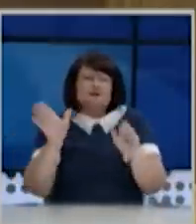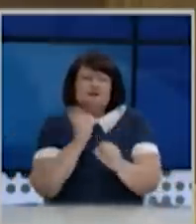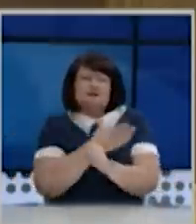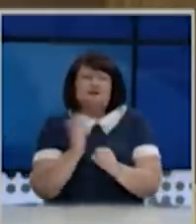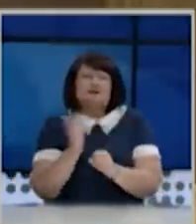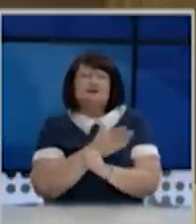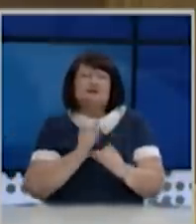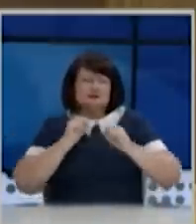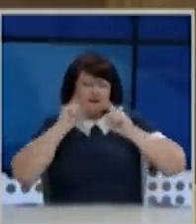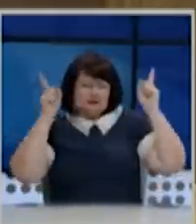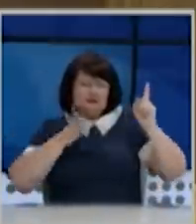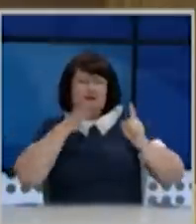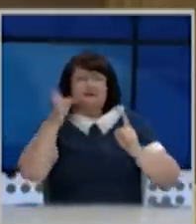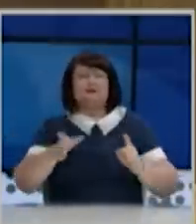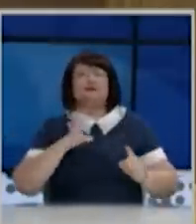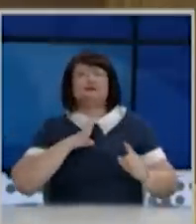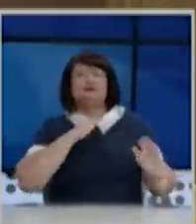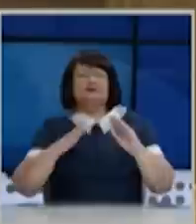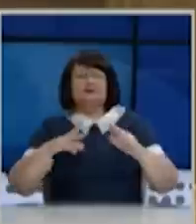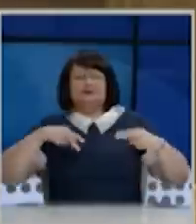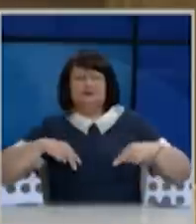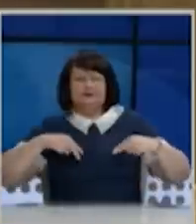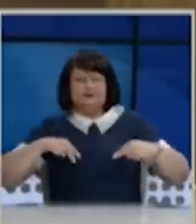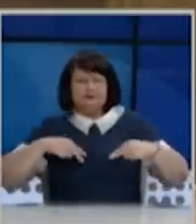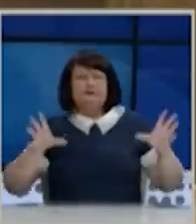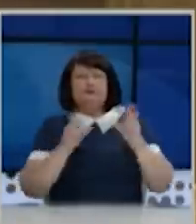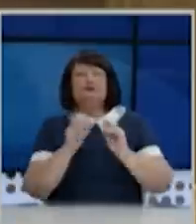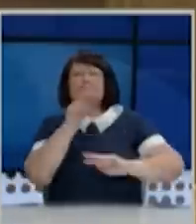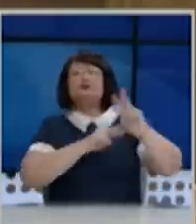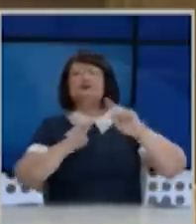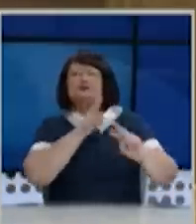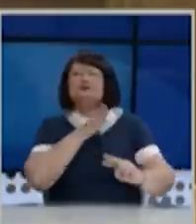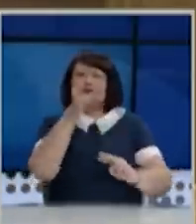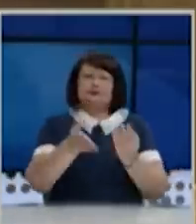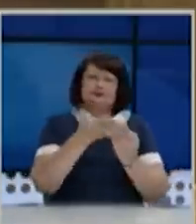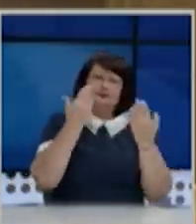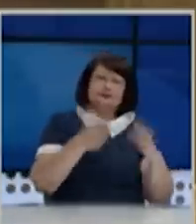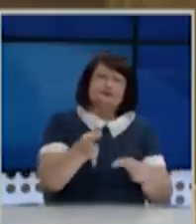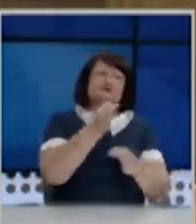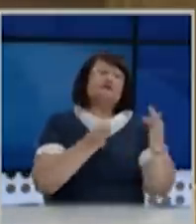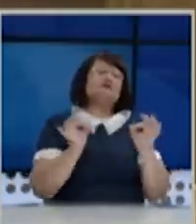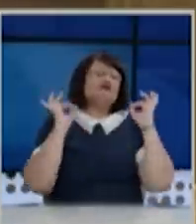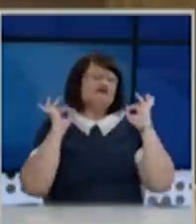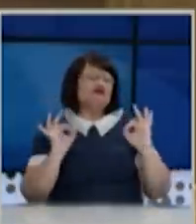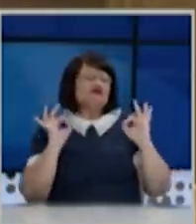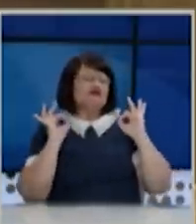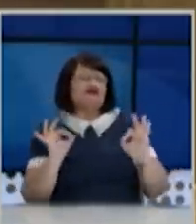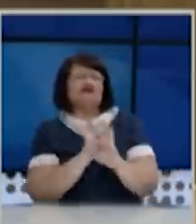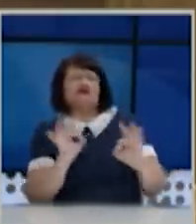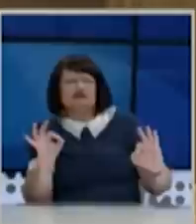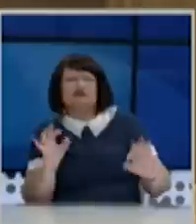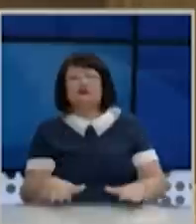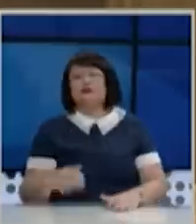προστασία μετά την επίσκεψή του στο Υπουργείο Κλιματικής Κρίσης και Πολιτικής Προστασίας, λίγο πριν τις εκλογές. Οι